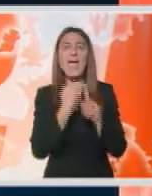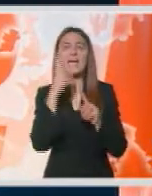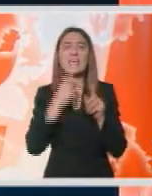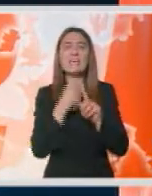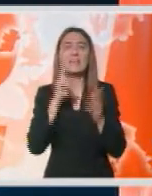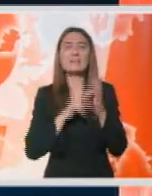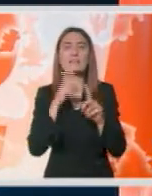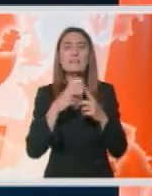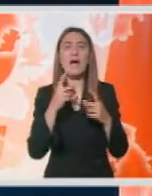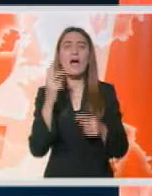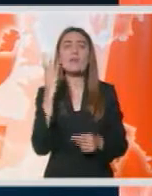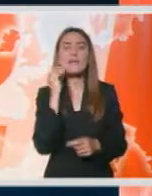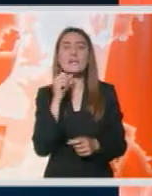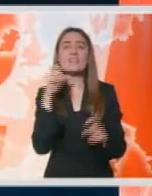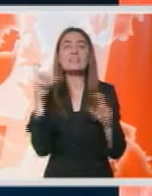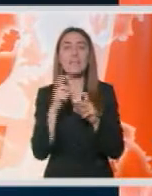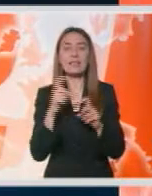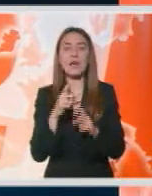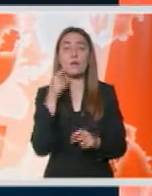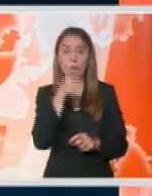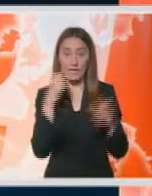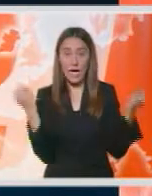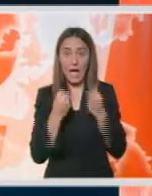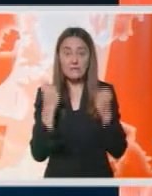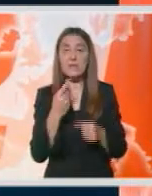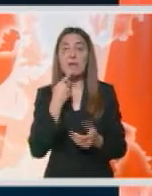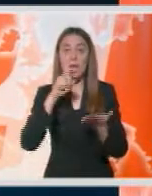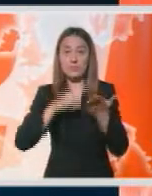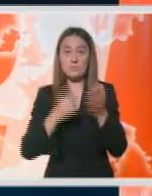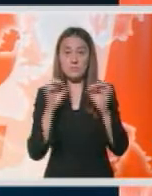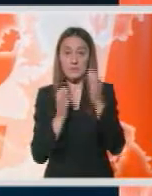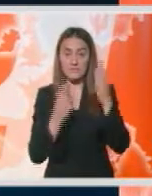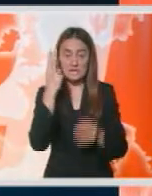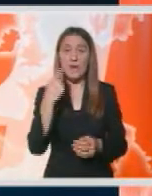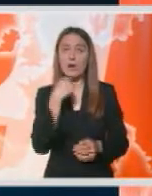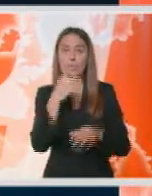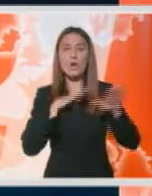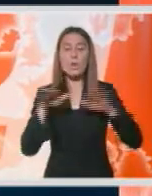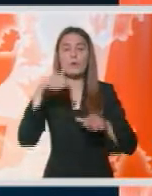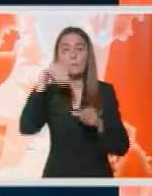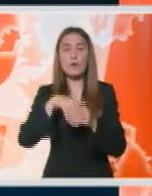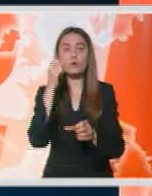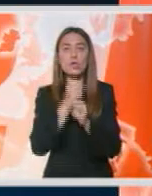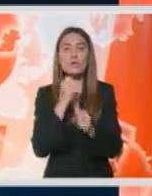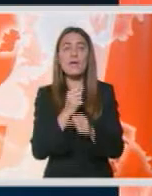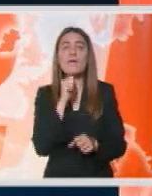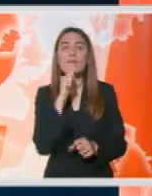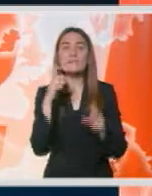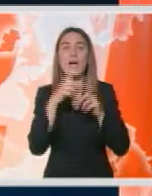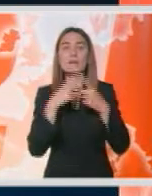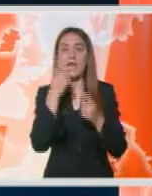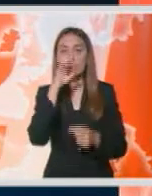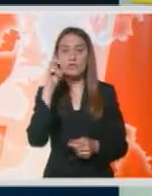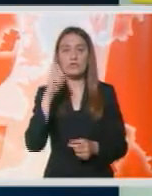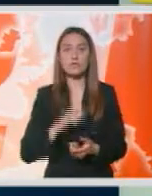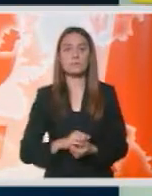Novom Sadu i Smederevu. O ovoj akciji u Kaži prstu B92 govorio je ministar unutrašnjih poslova Ivica Dačić.